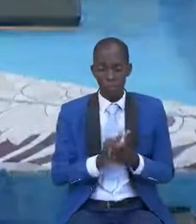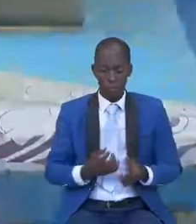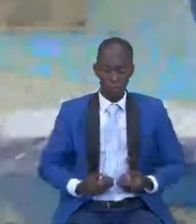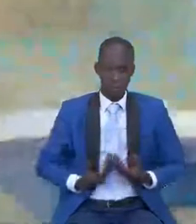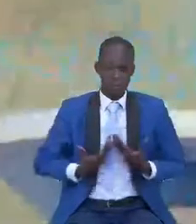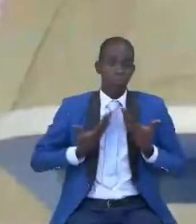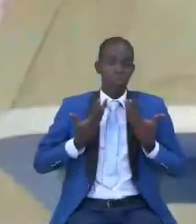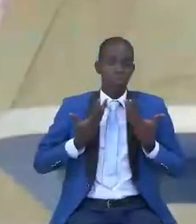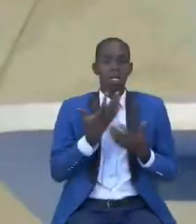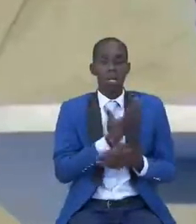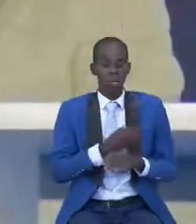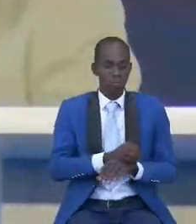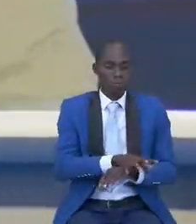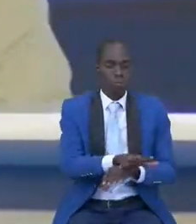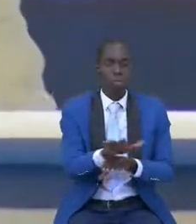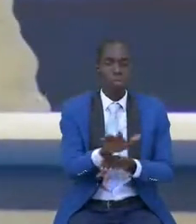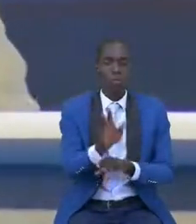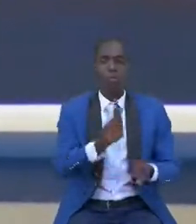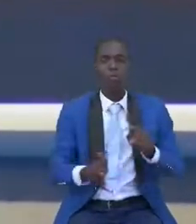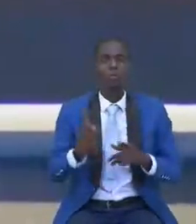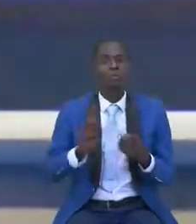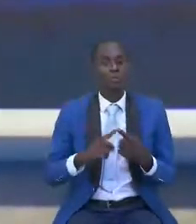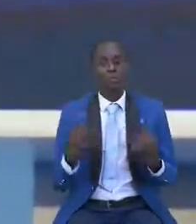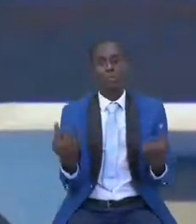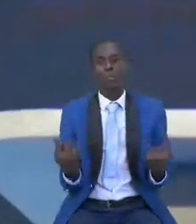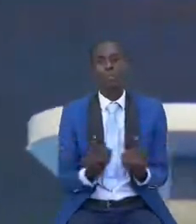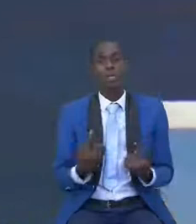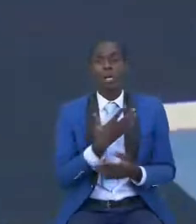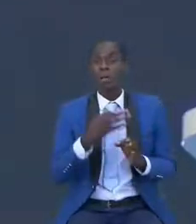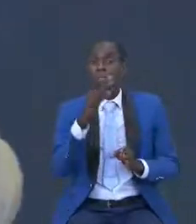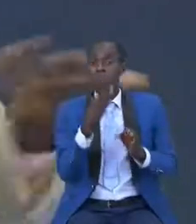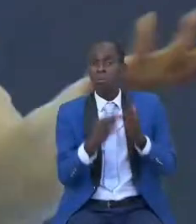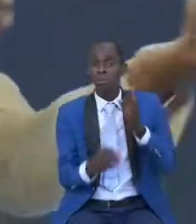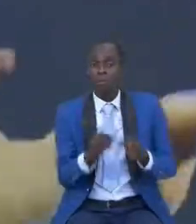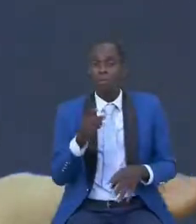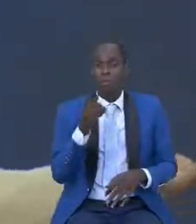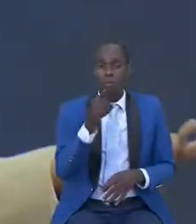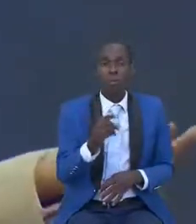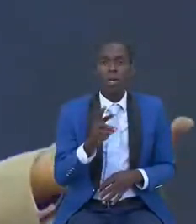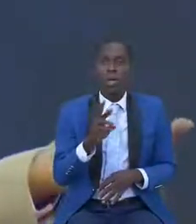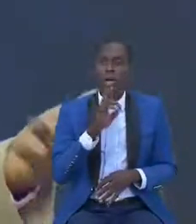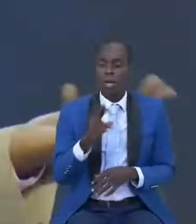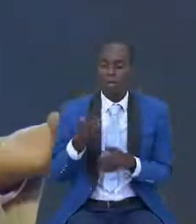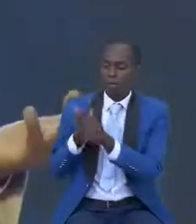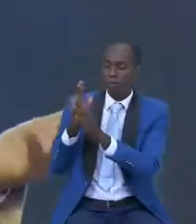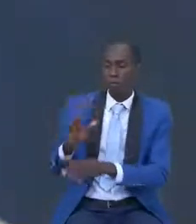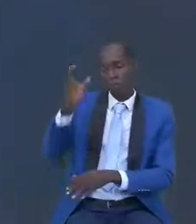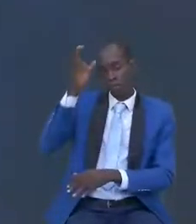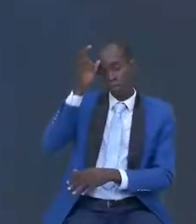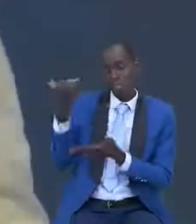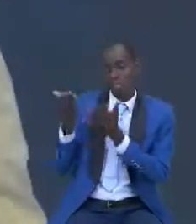C'est le diable qui inspire et influence les gens à pécher. Si